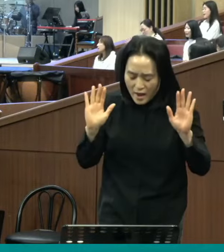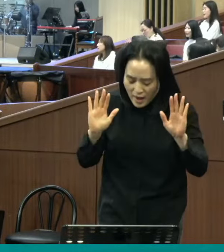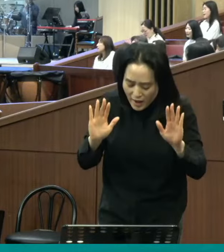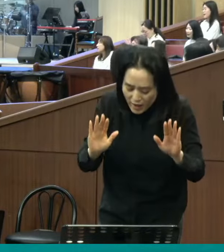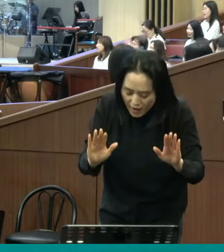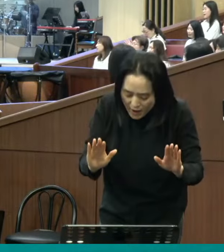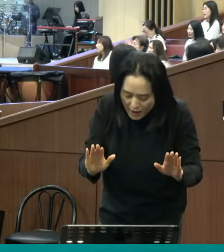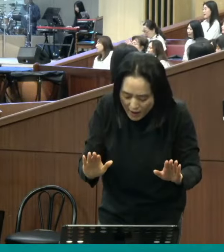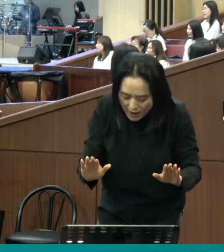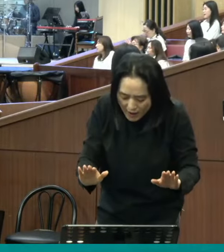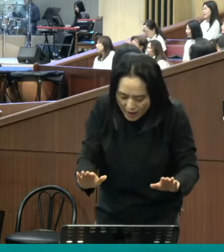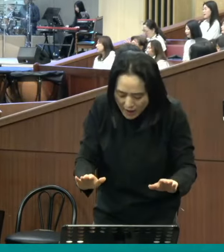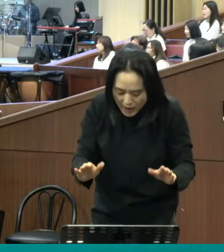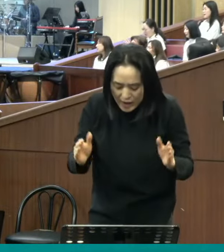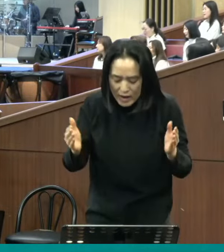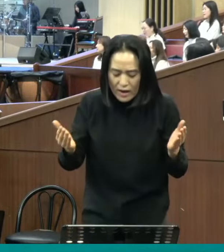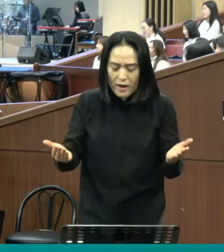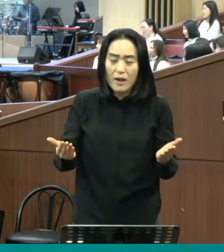경배해.